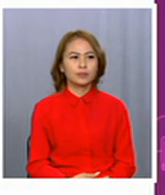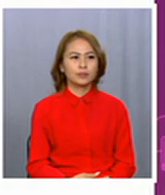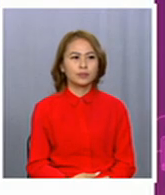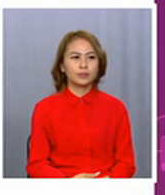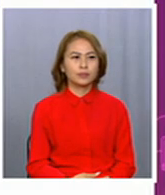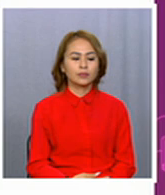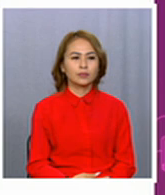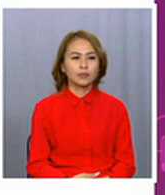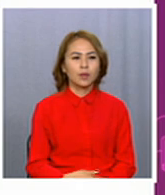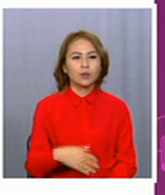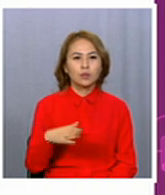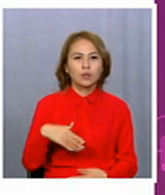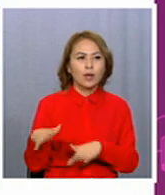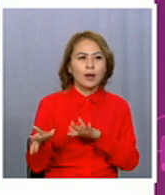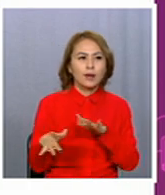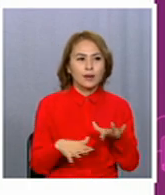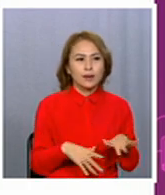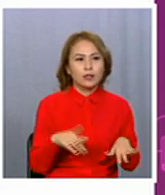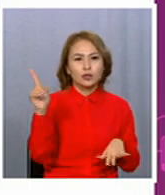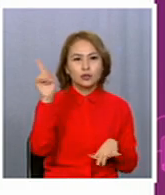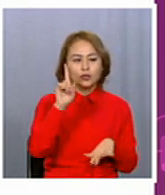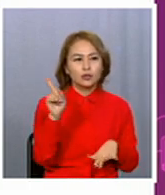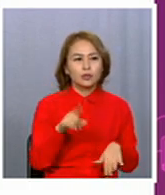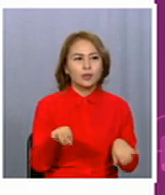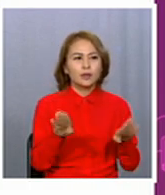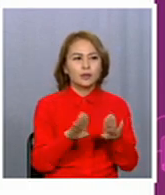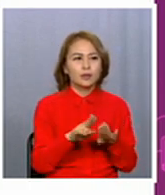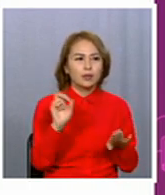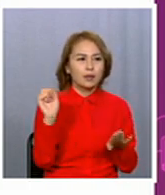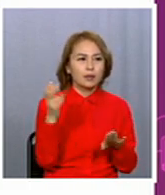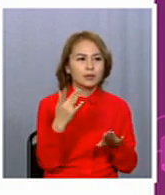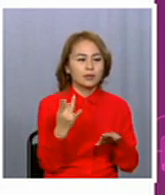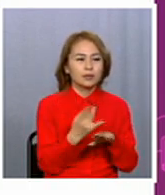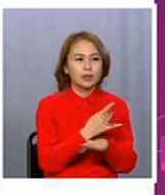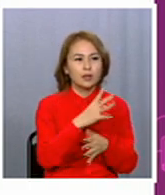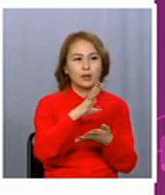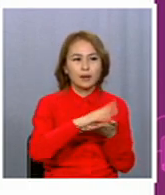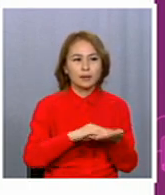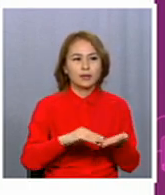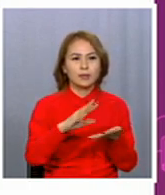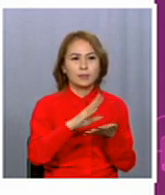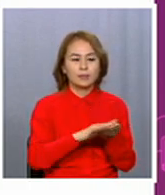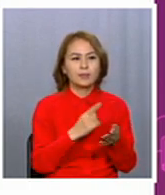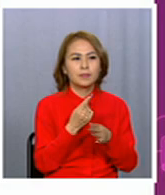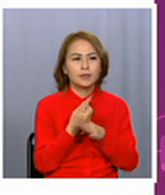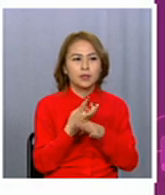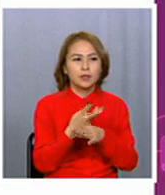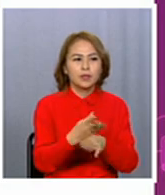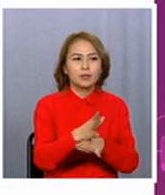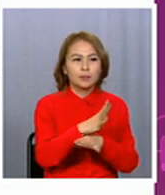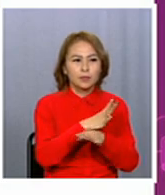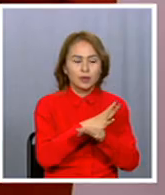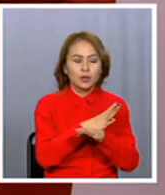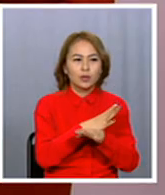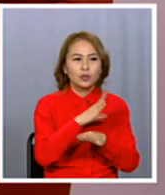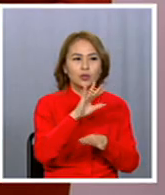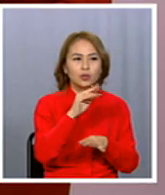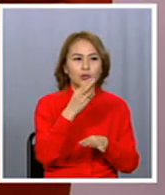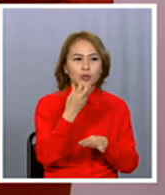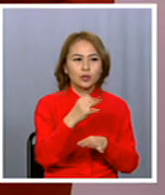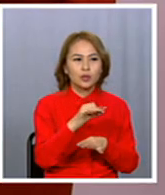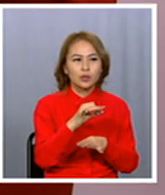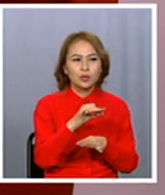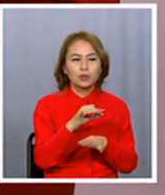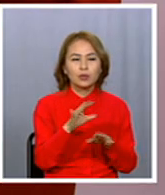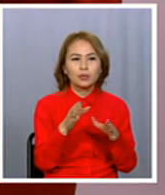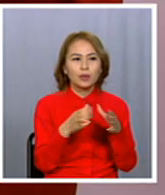Содан әрі қарай үш құрлы найзаны сол алғаш сұққан орнына қайталап-қайталап бірнеше рет шаншыды.